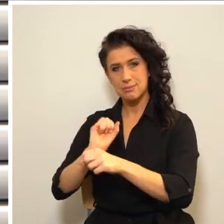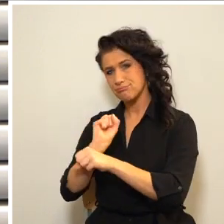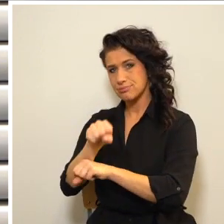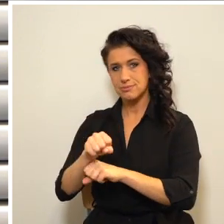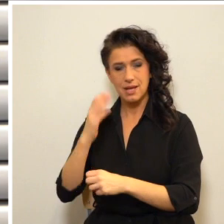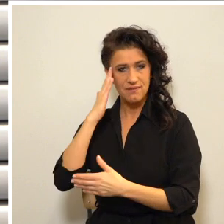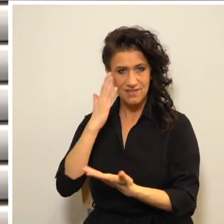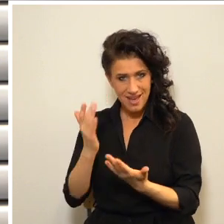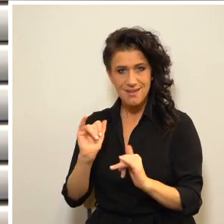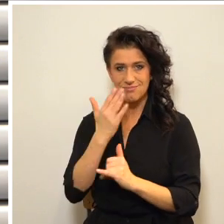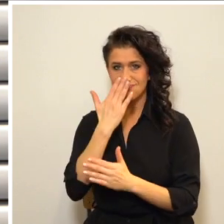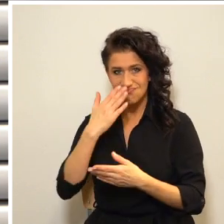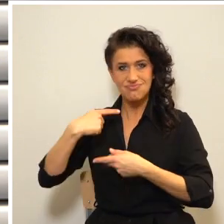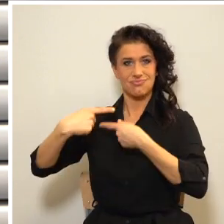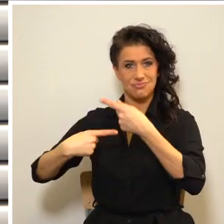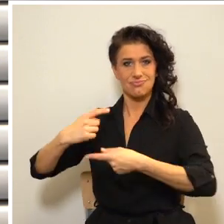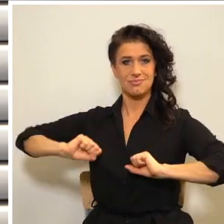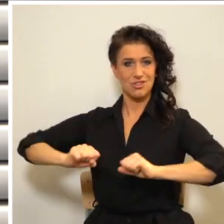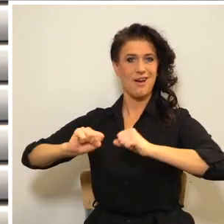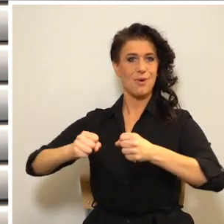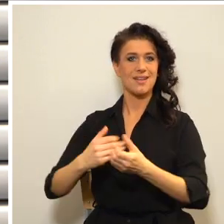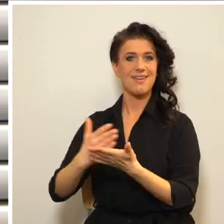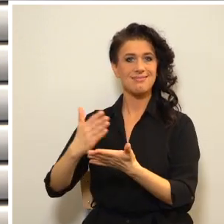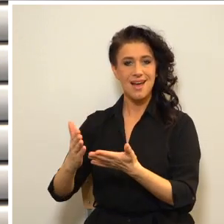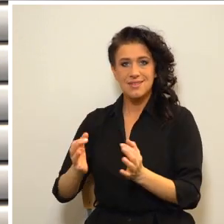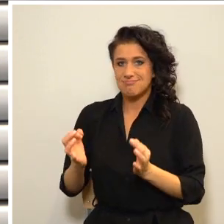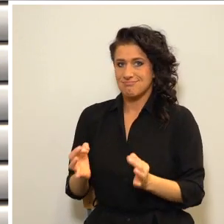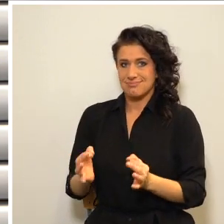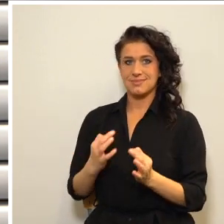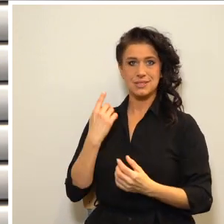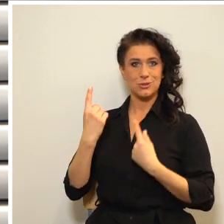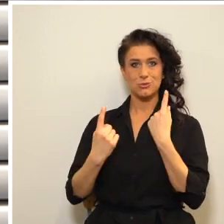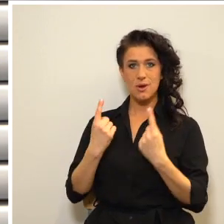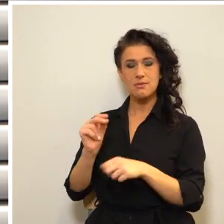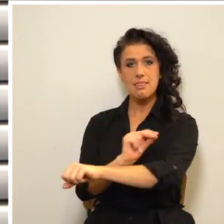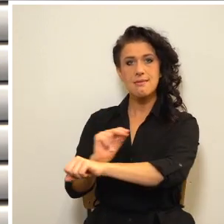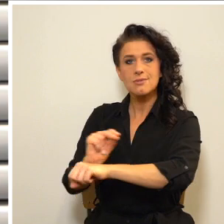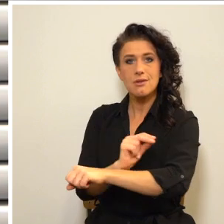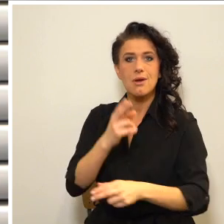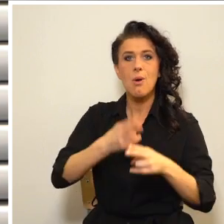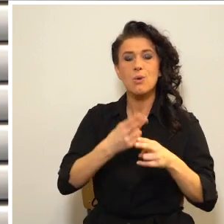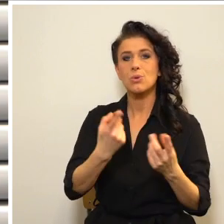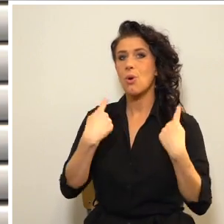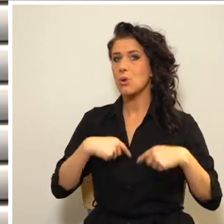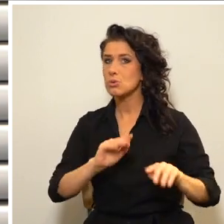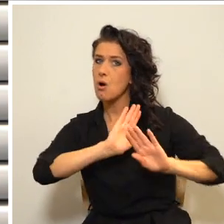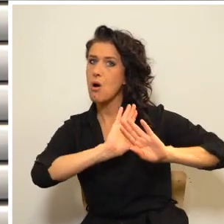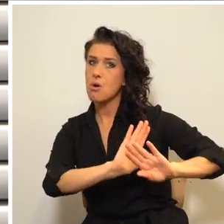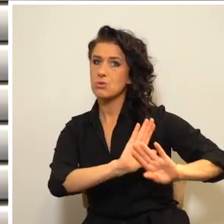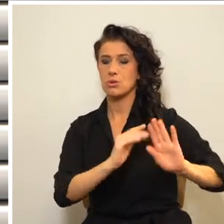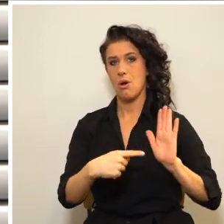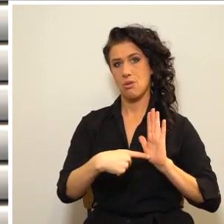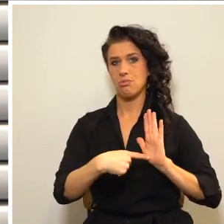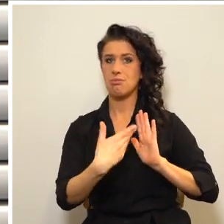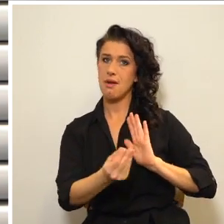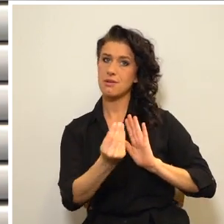wiem jak się poruszać w tej obecnej sytuacji właśnie przy leczeniu pacjentów chroniąc naszych